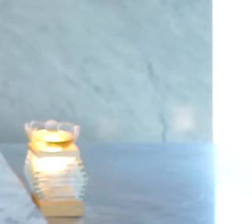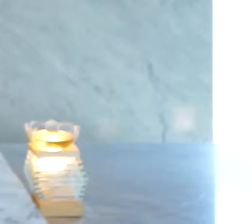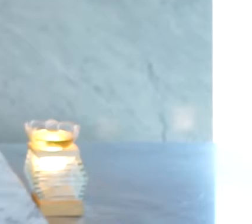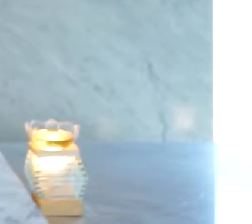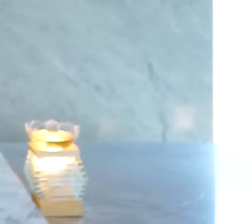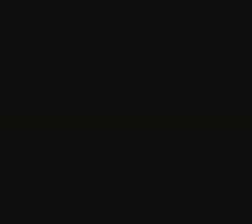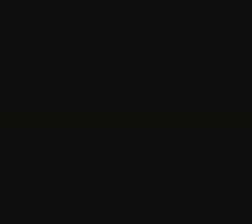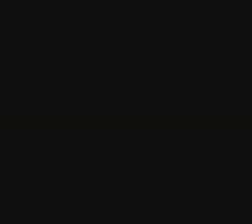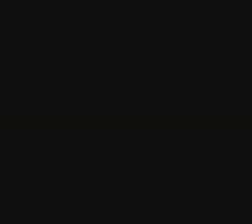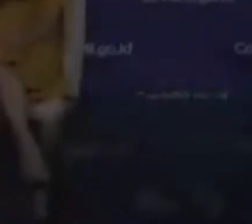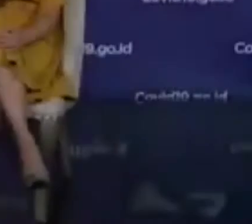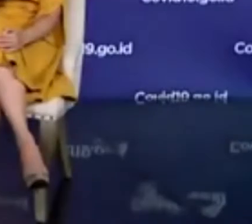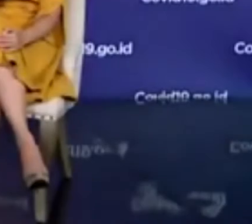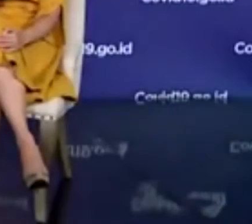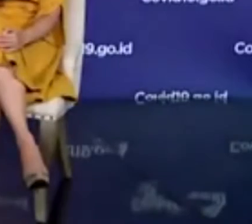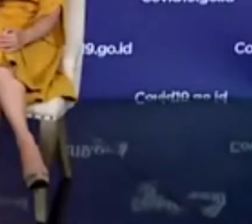bisa